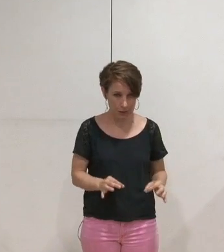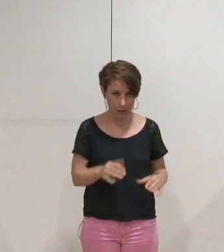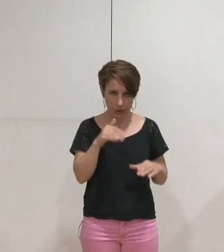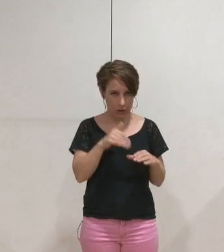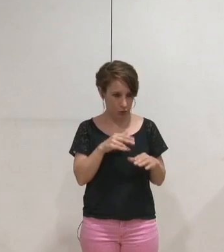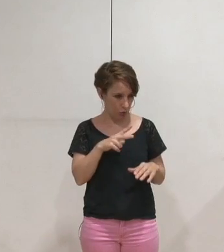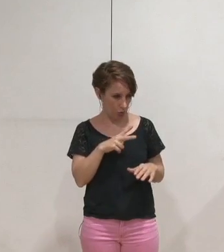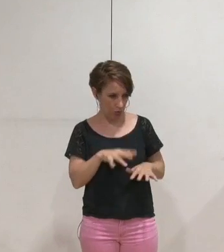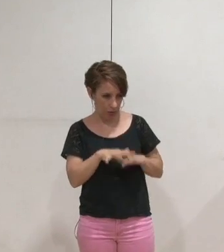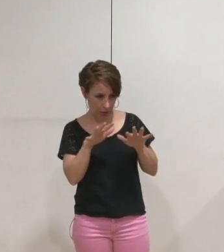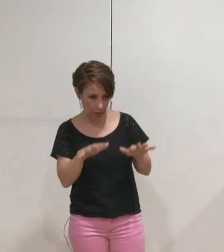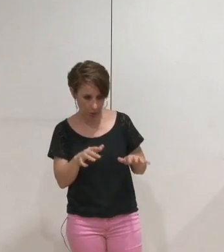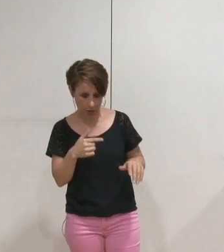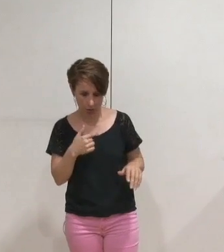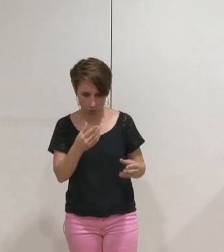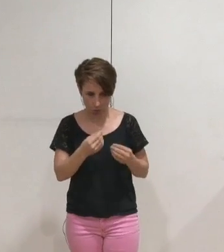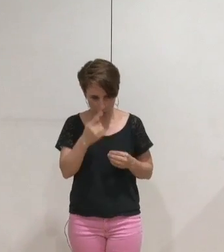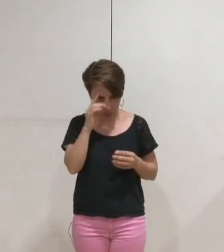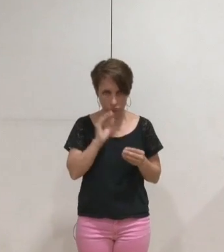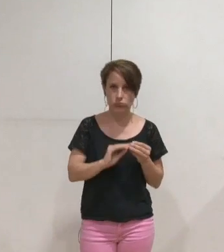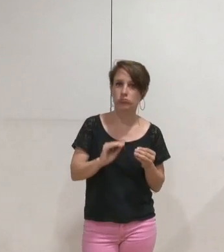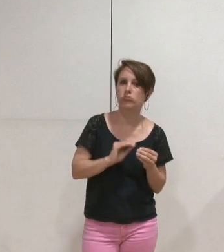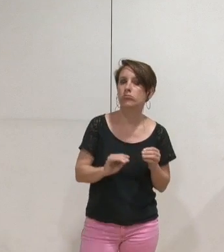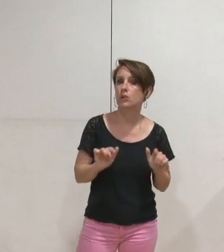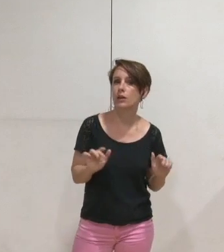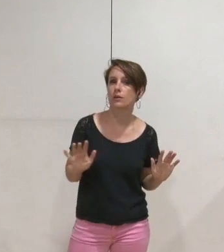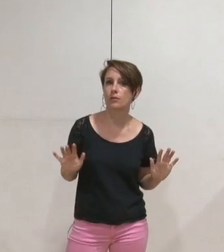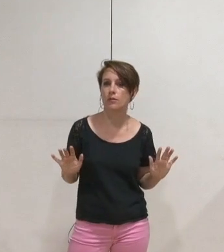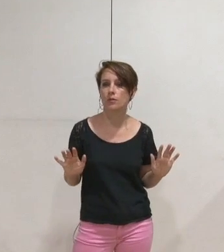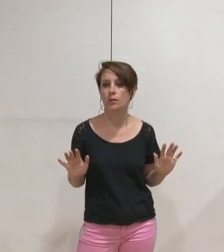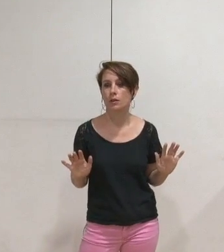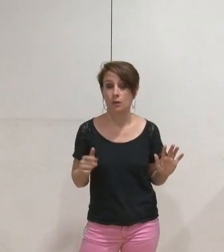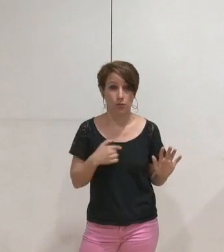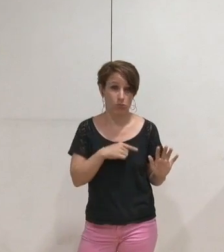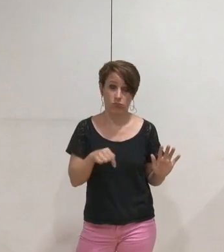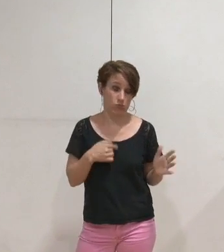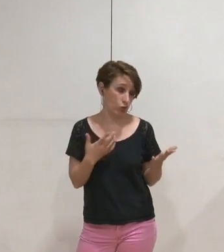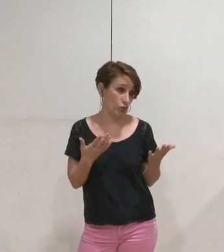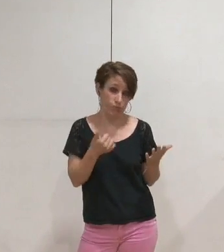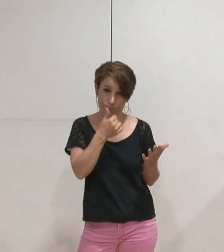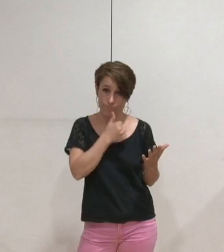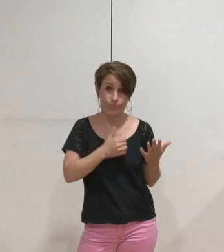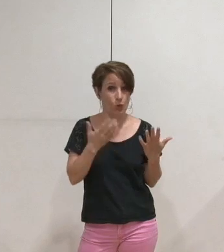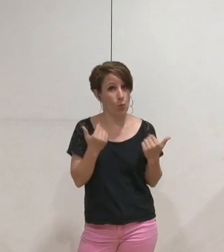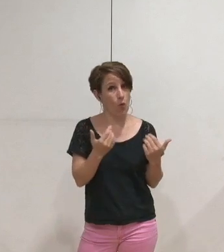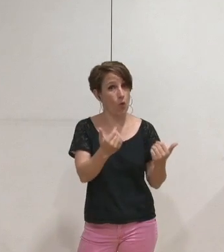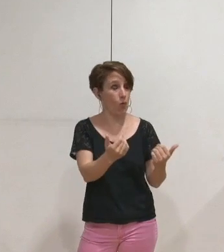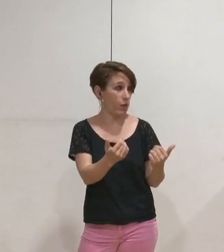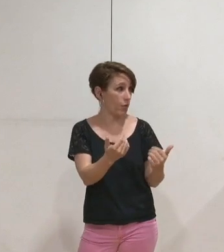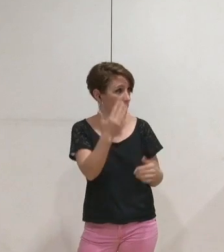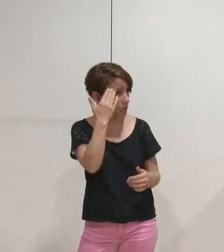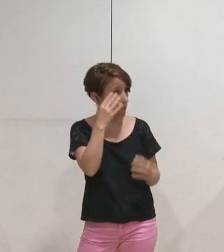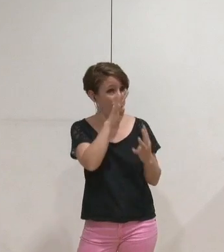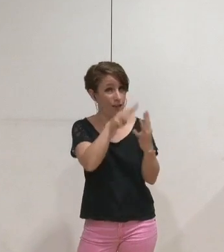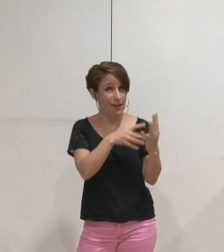avons plus d'une interrogation et toujours l'attente de vos critères pour définir